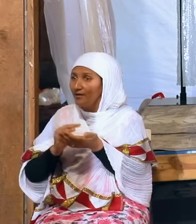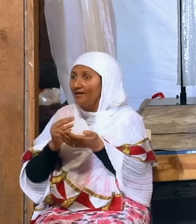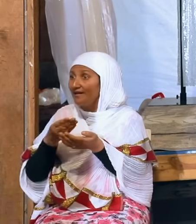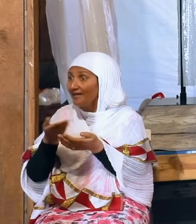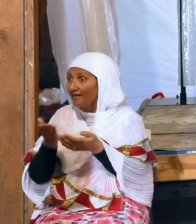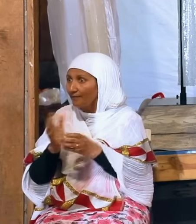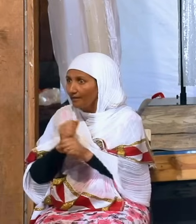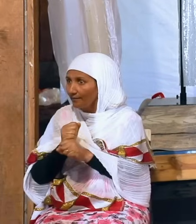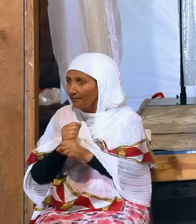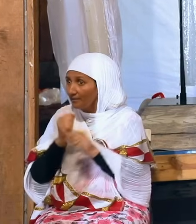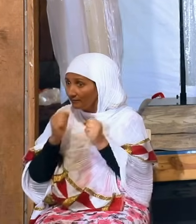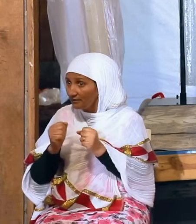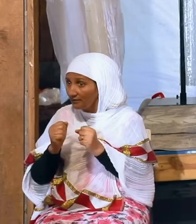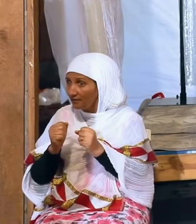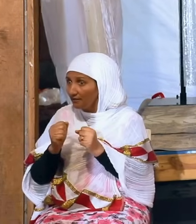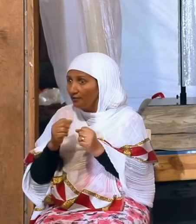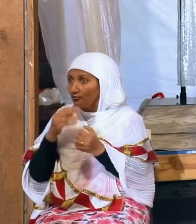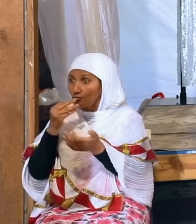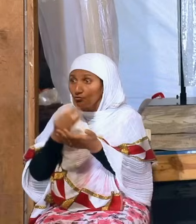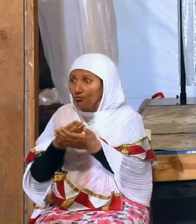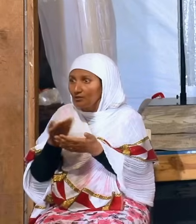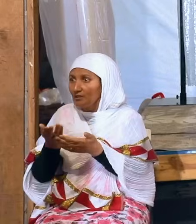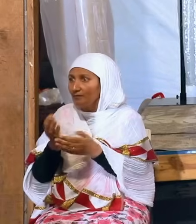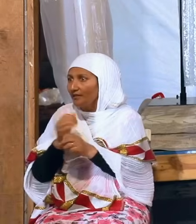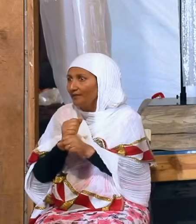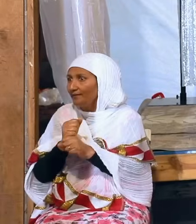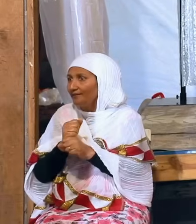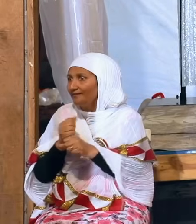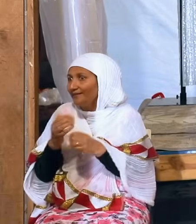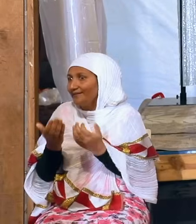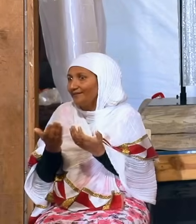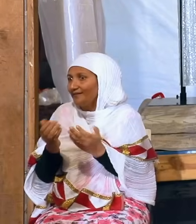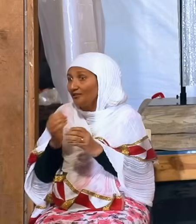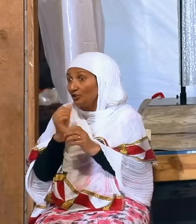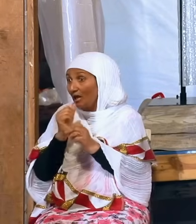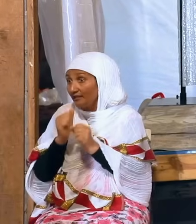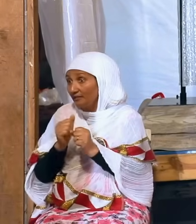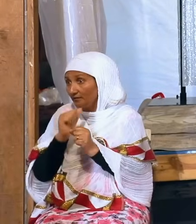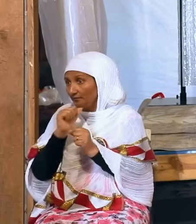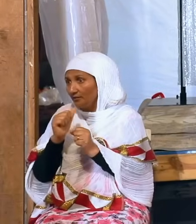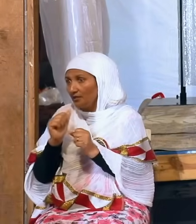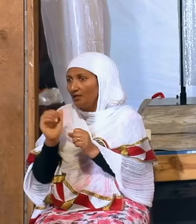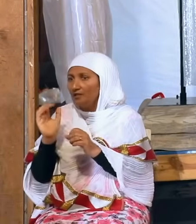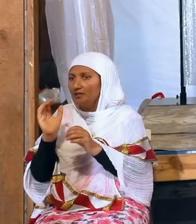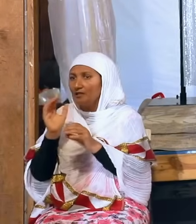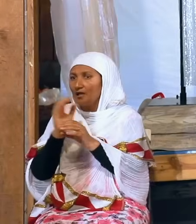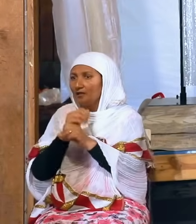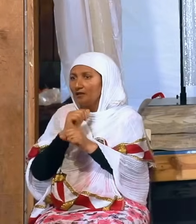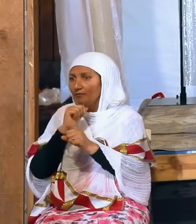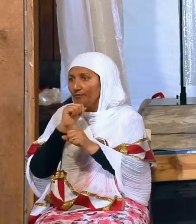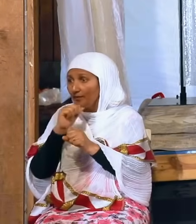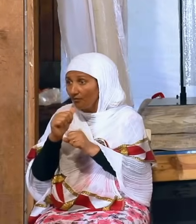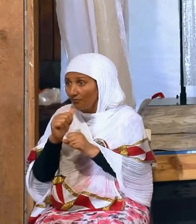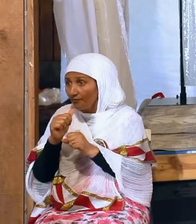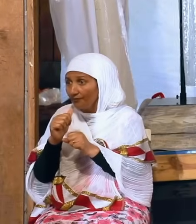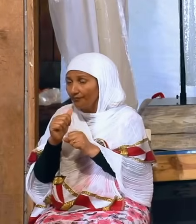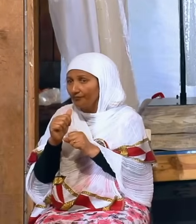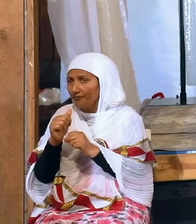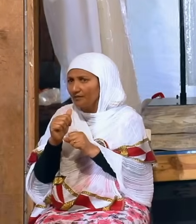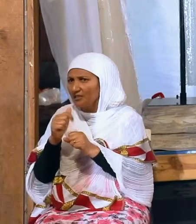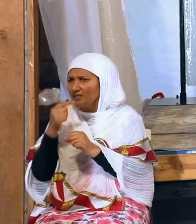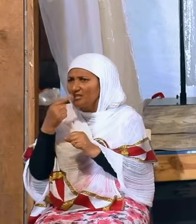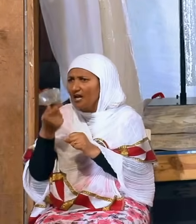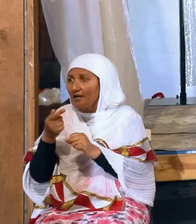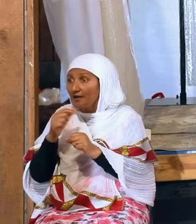አይችልም ወይ ነው ይችላል ስለዚህ ያልተቀበለው ለምንድን ነው ካል ያልተቀበለው እንዲቀበል አድርገን ስላላስተማር ነው ስላልነገር